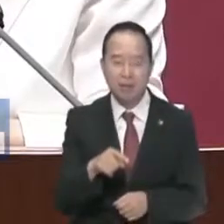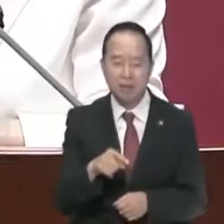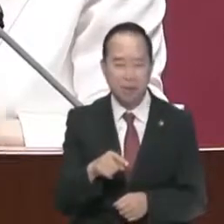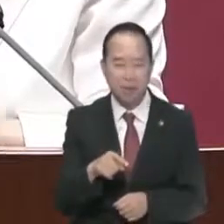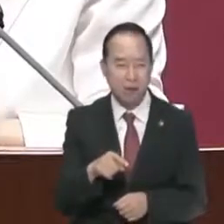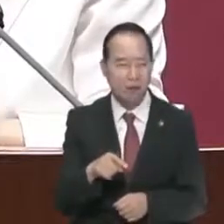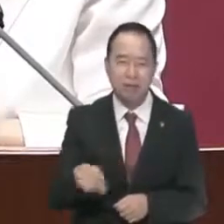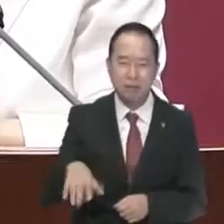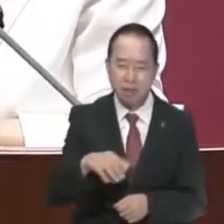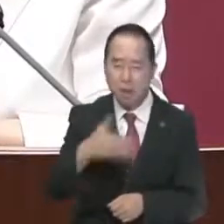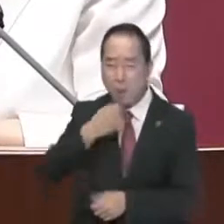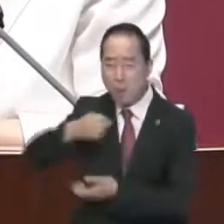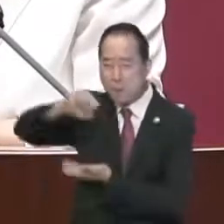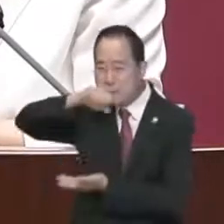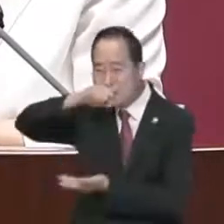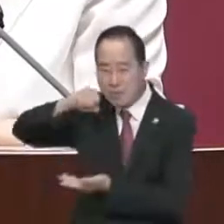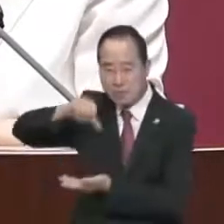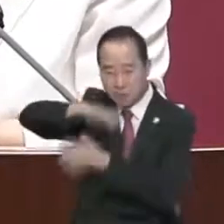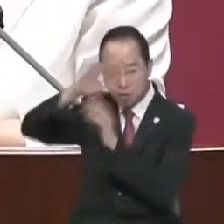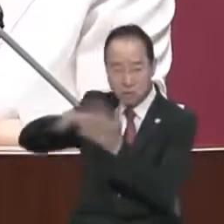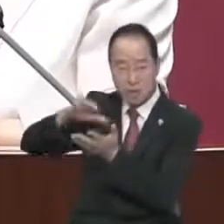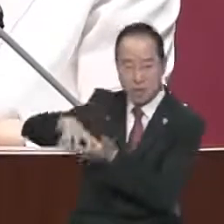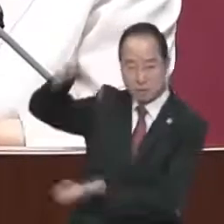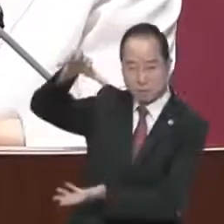예산 전체 규모가